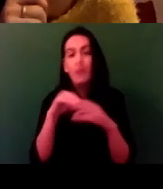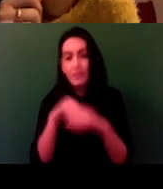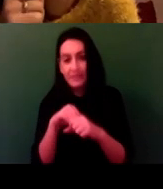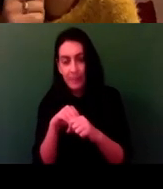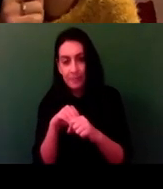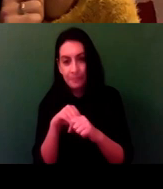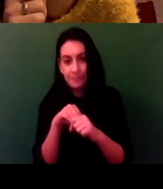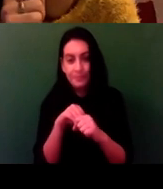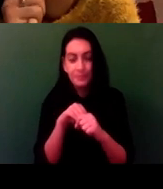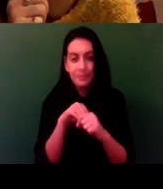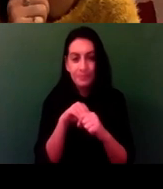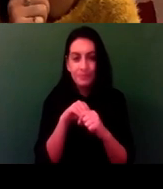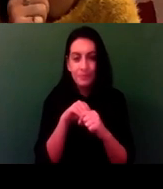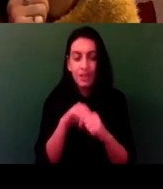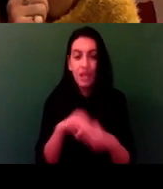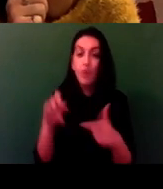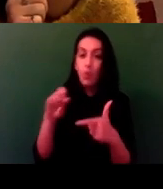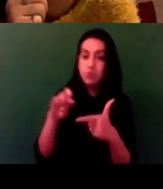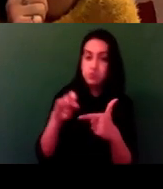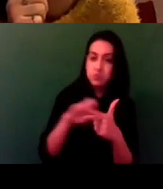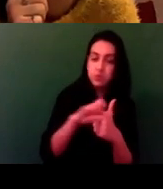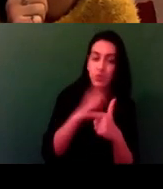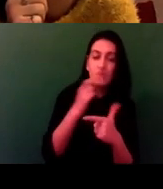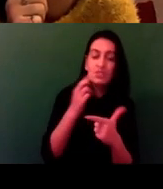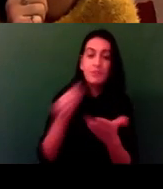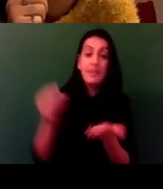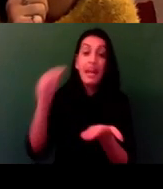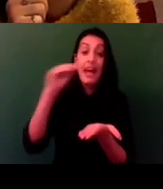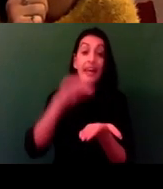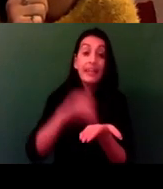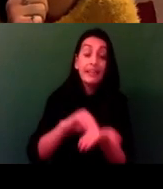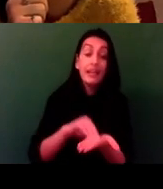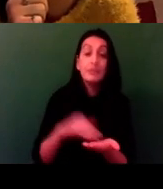yani onun projeye, sürece katkı sağlayacağına inanılmadığı süreçlerde